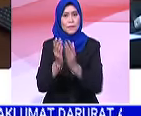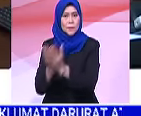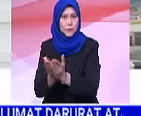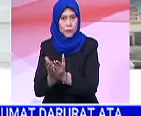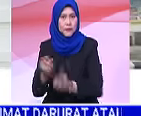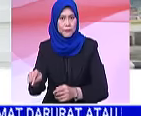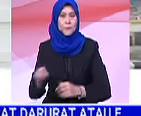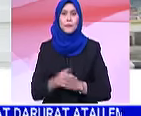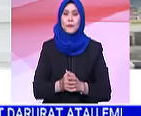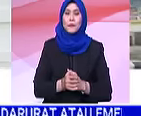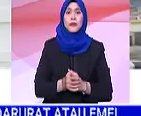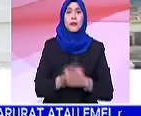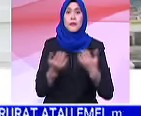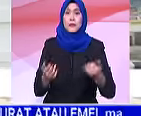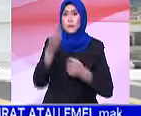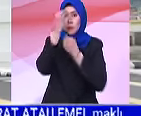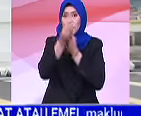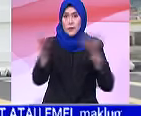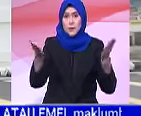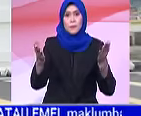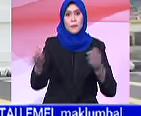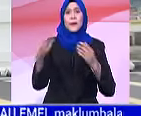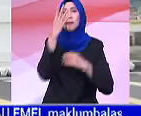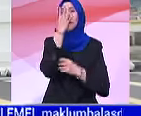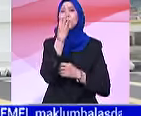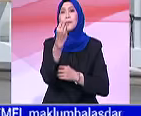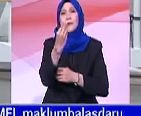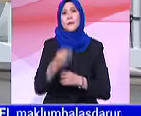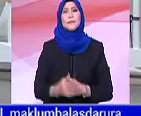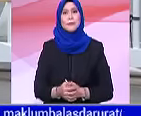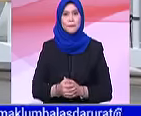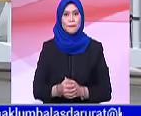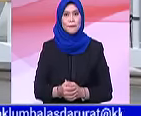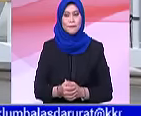berkaitan. Perkara mengenainya dinyatakan beliau di Seremban.